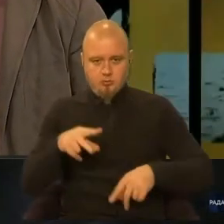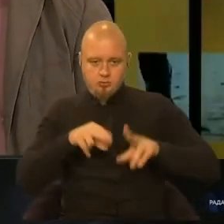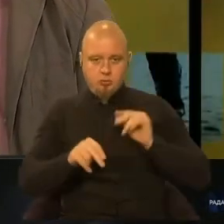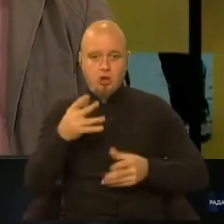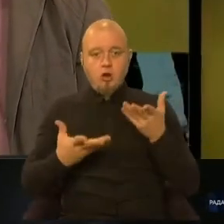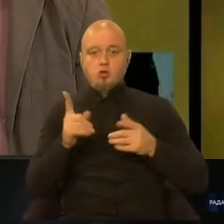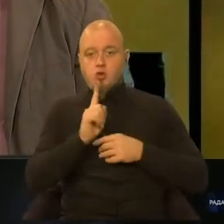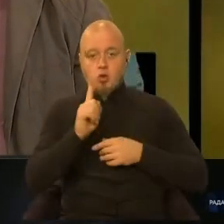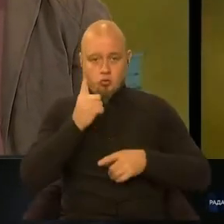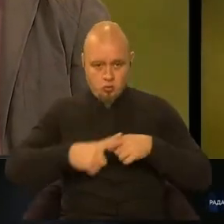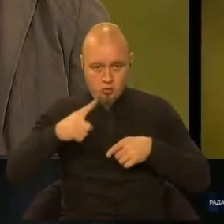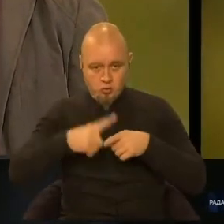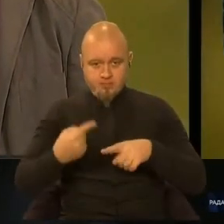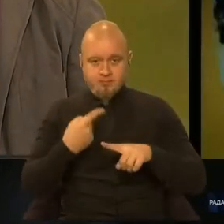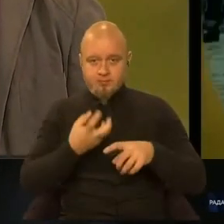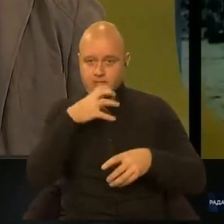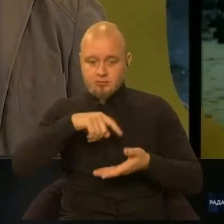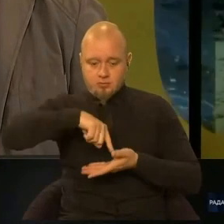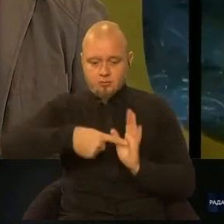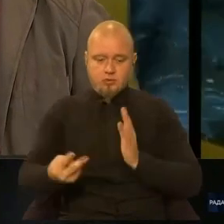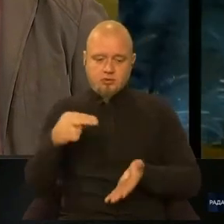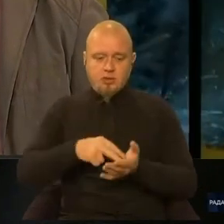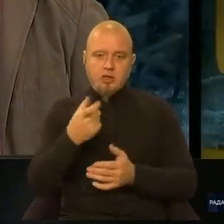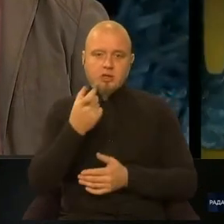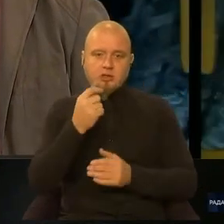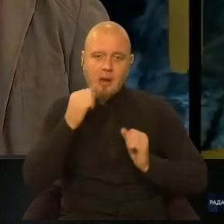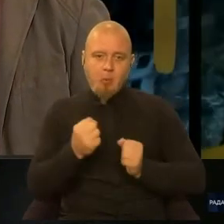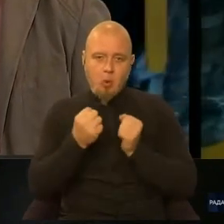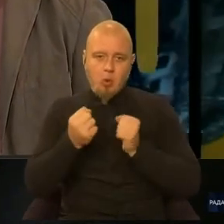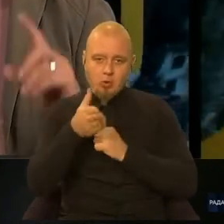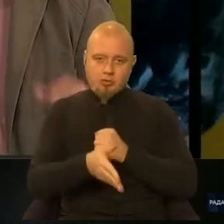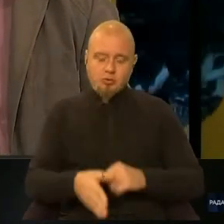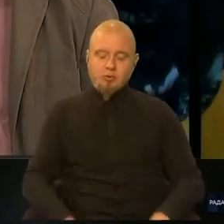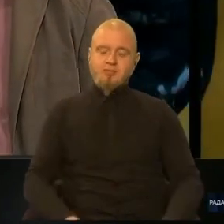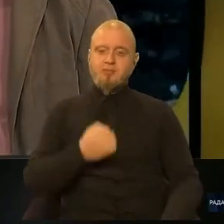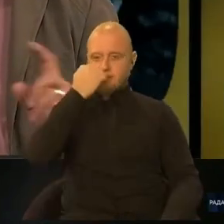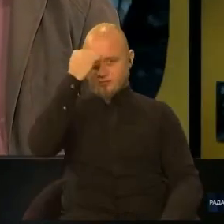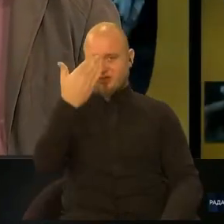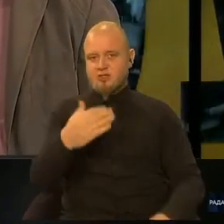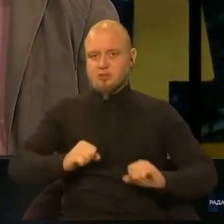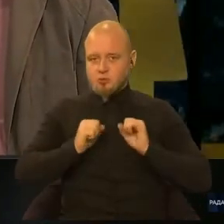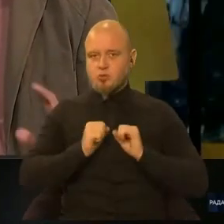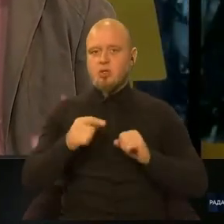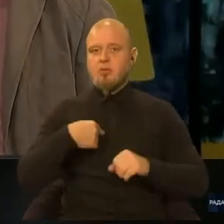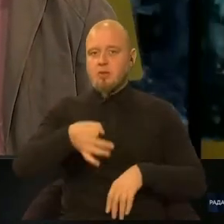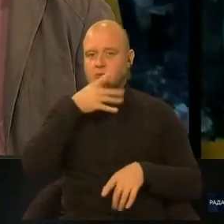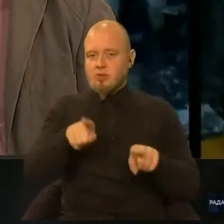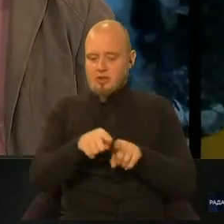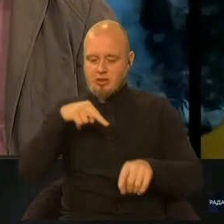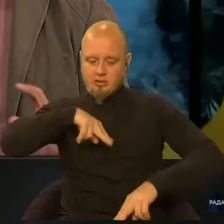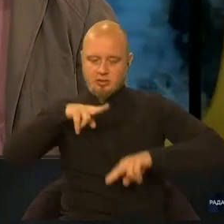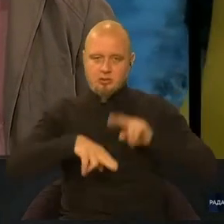сподіваємося, що скоро ця гаряча точка стане трішечки прохолоднішою. Охолоне, так, завдяки вашим зусиллям. Мені подобається такий